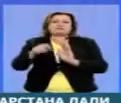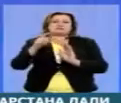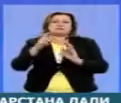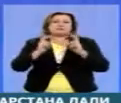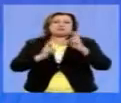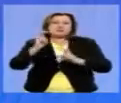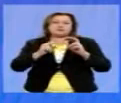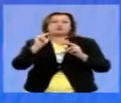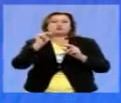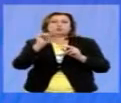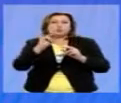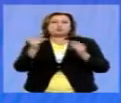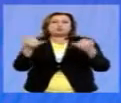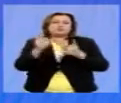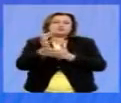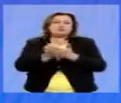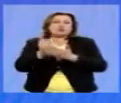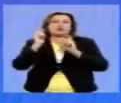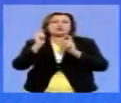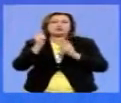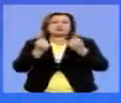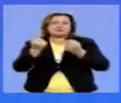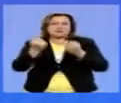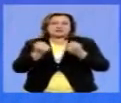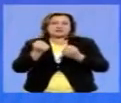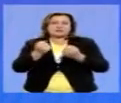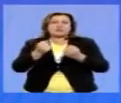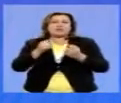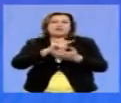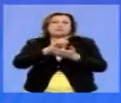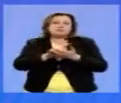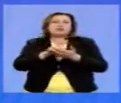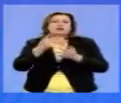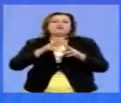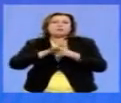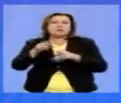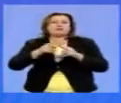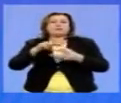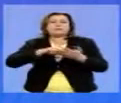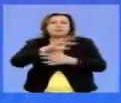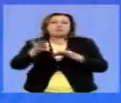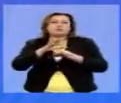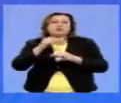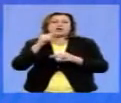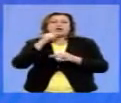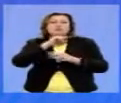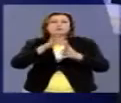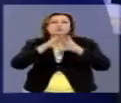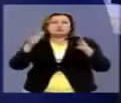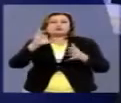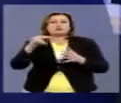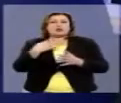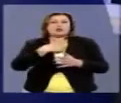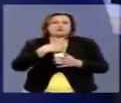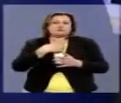по чугунному литью и компонентам для грузовой техники. Безусловно, реализация этих проектов несет не только экономический, но и большой социальный